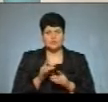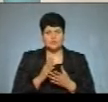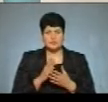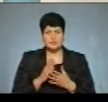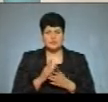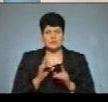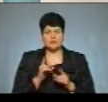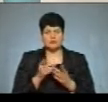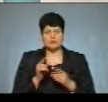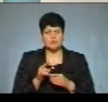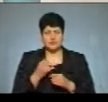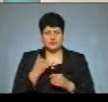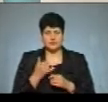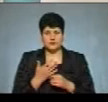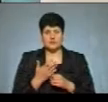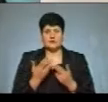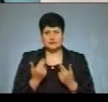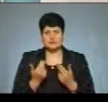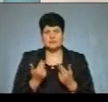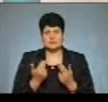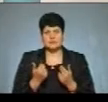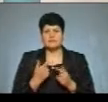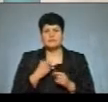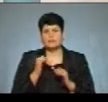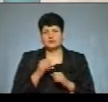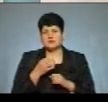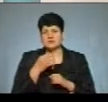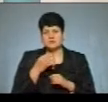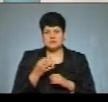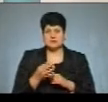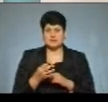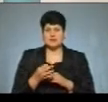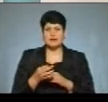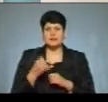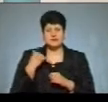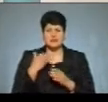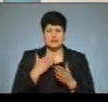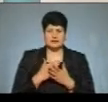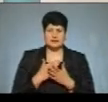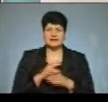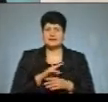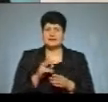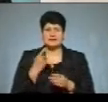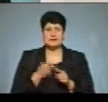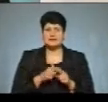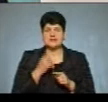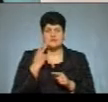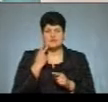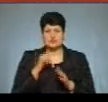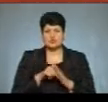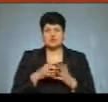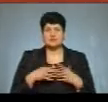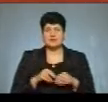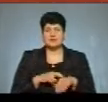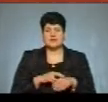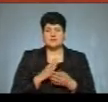якщо йому не повідомив так, його звичайно. Пацієнтик? Так, так. Він може не повідомити, але сигнальний листочок є. Це не завжди означає, що сімейний лікар повинен прийти